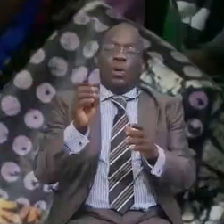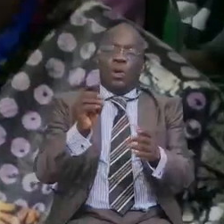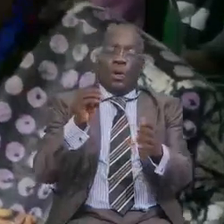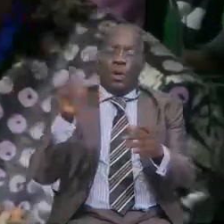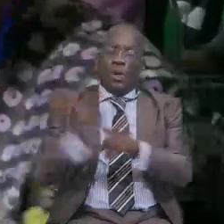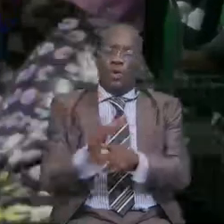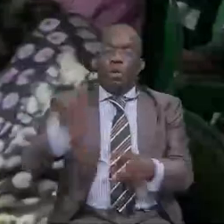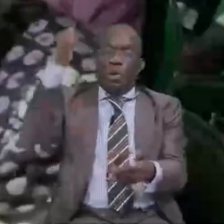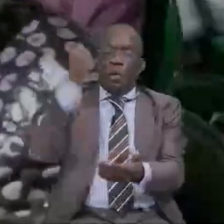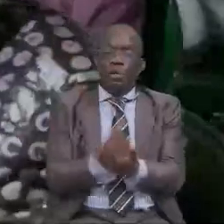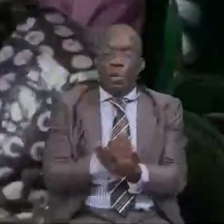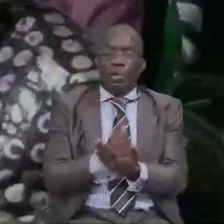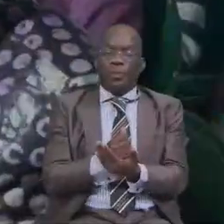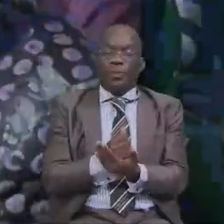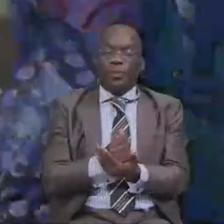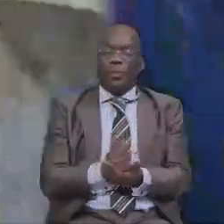Deuxième élément maintenant,